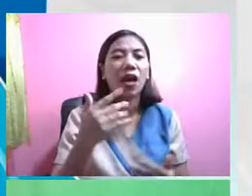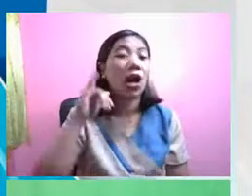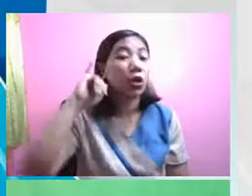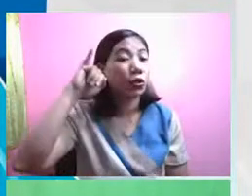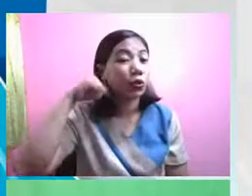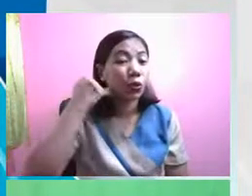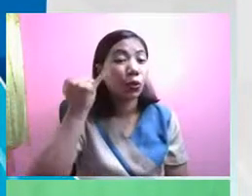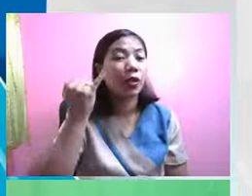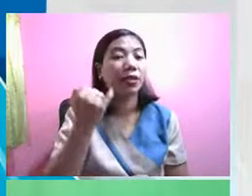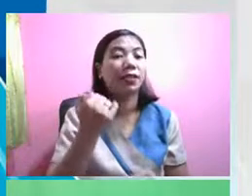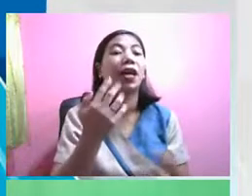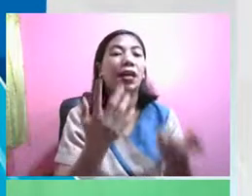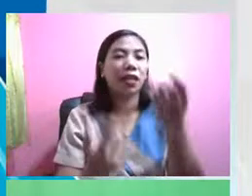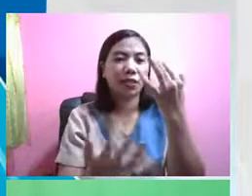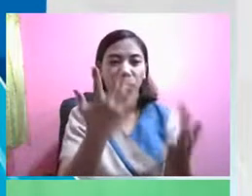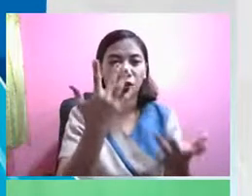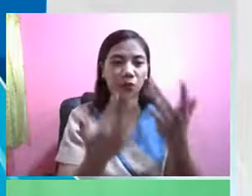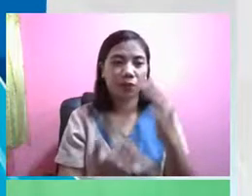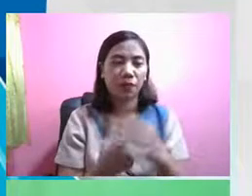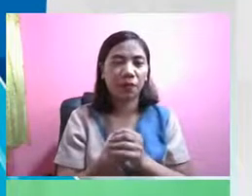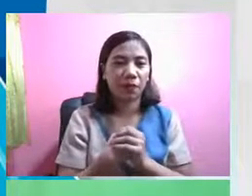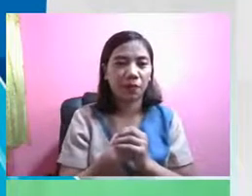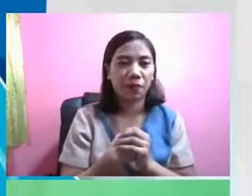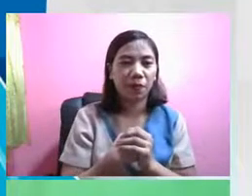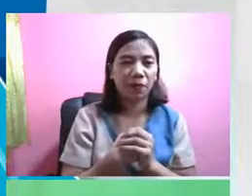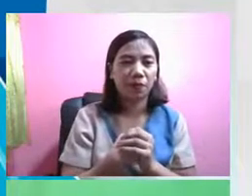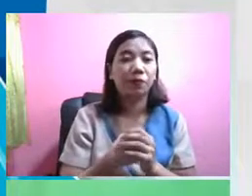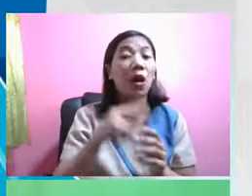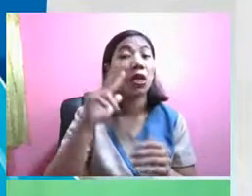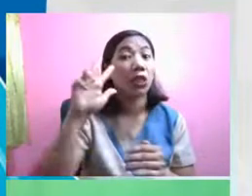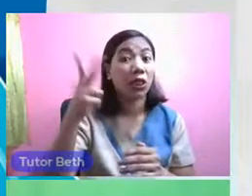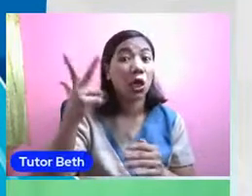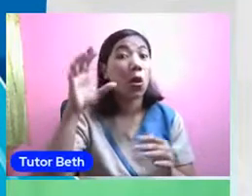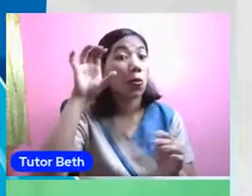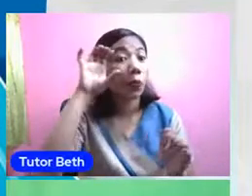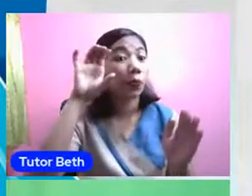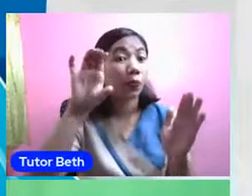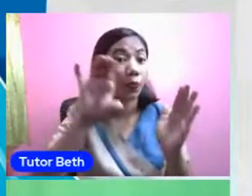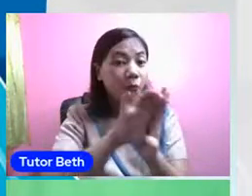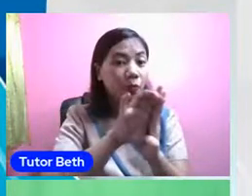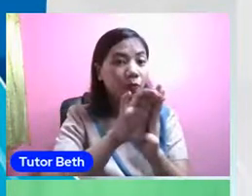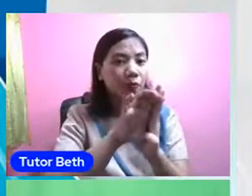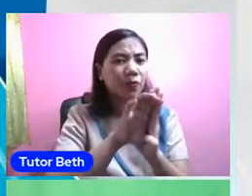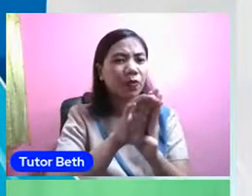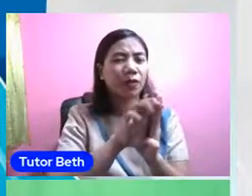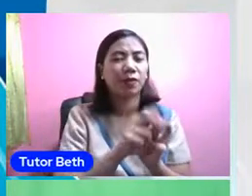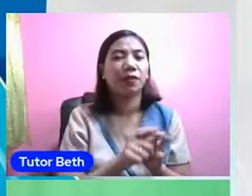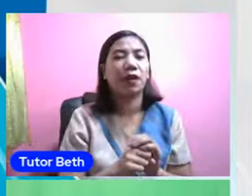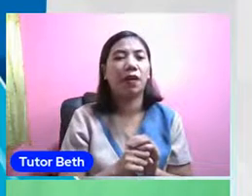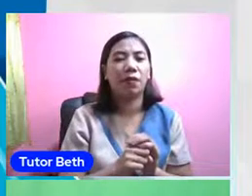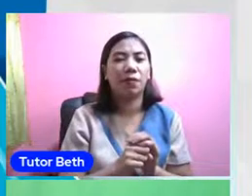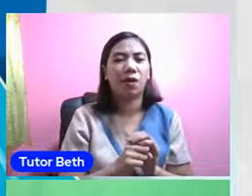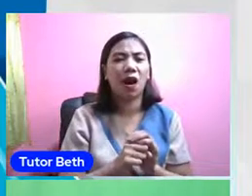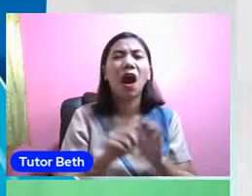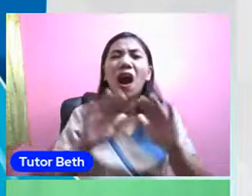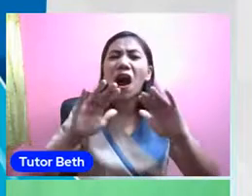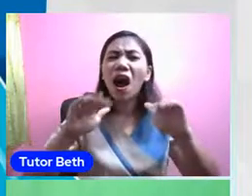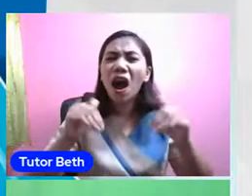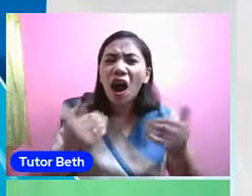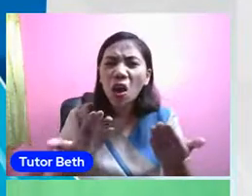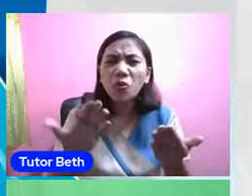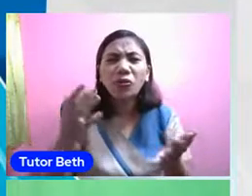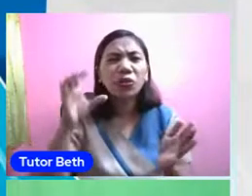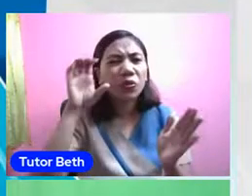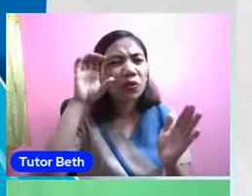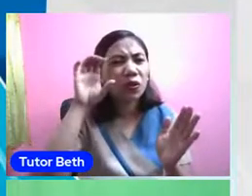sunog. O, ngayon naman, nandito na tayo sa ikatlong larawan. Sige nga, tignan nyo nga. Paano kaya natin ilalarawan